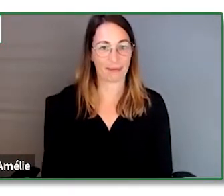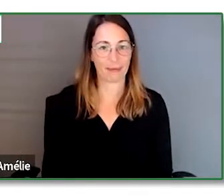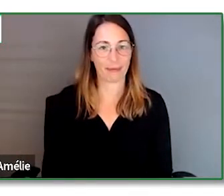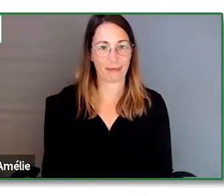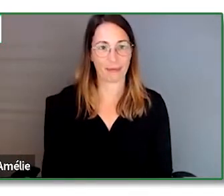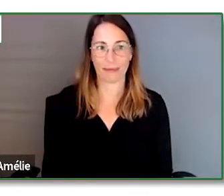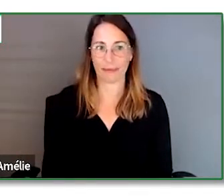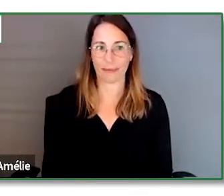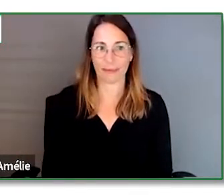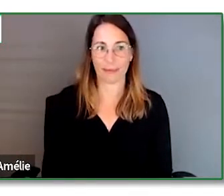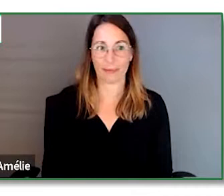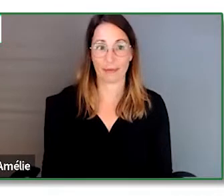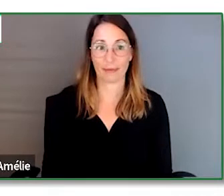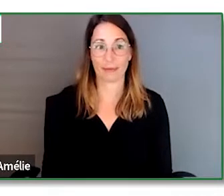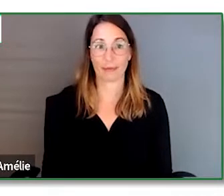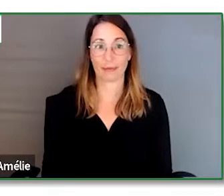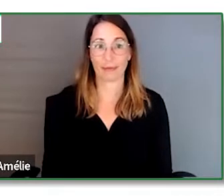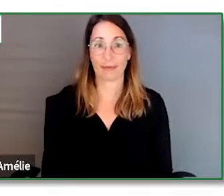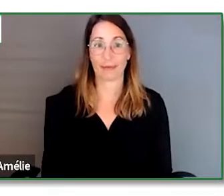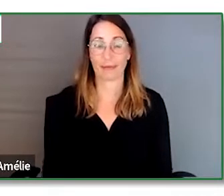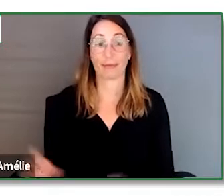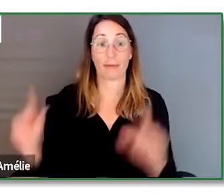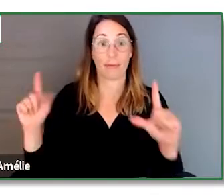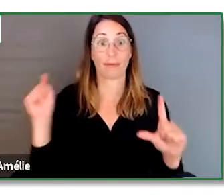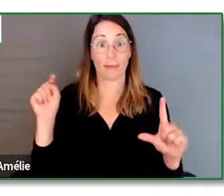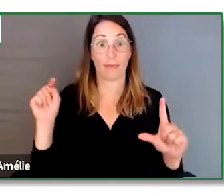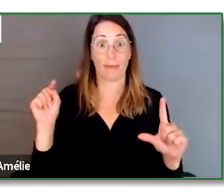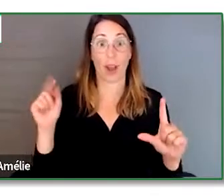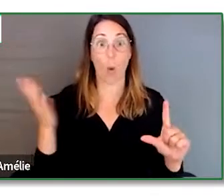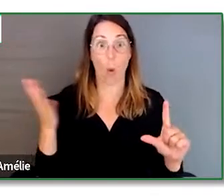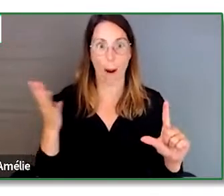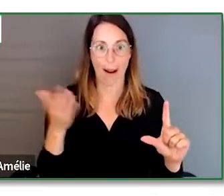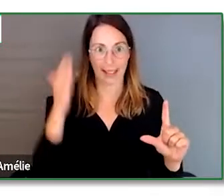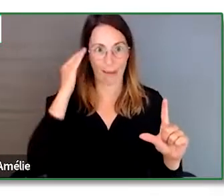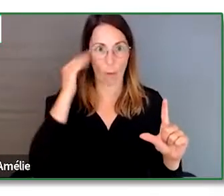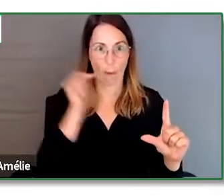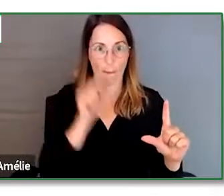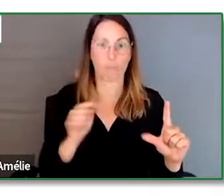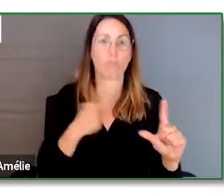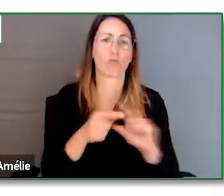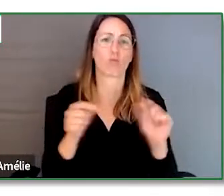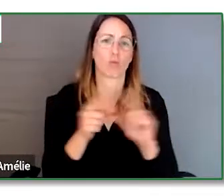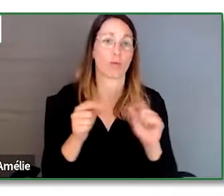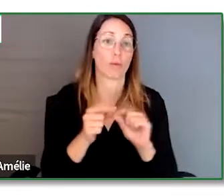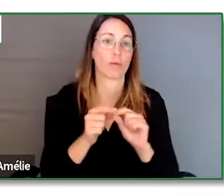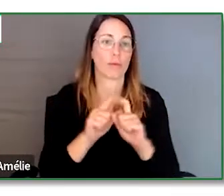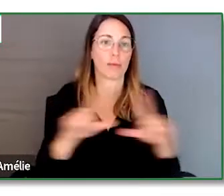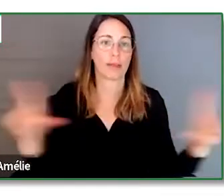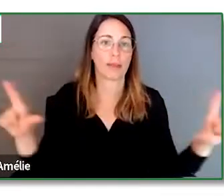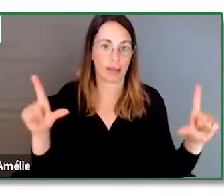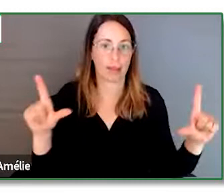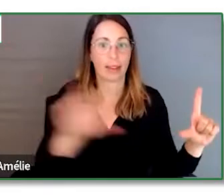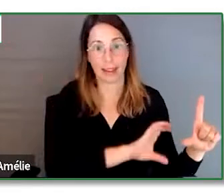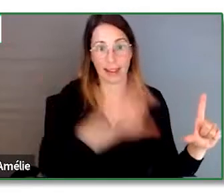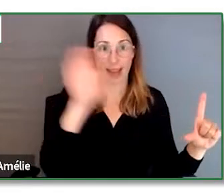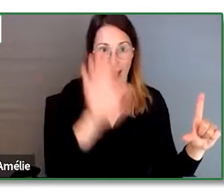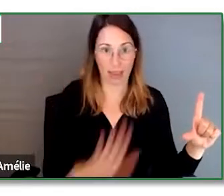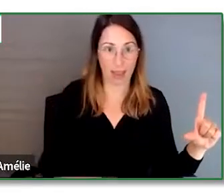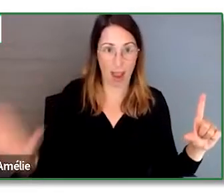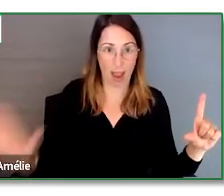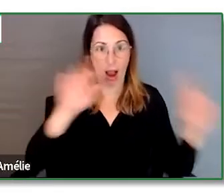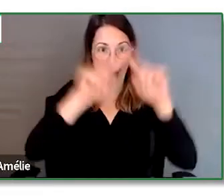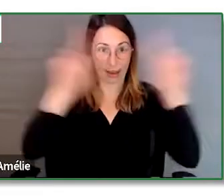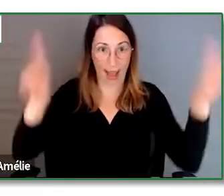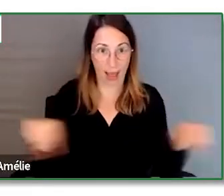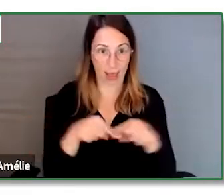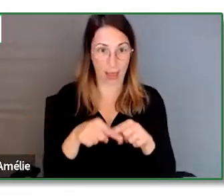Cette diapo vous donne en fait, je vais l'expliquer, c'est une carte du Canada qui détermine pour